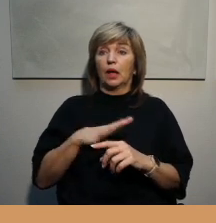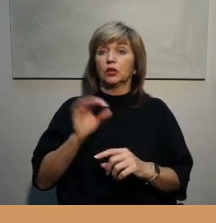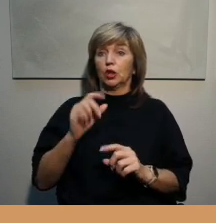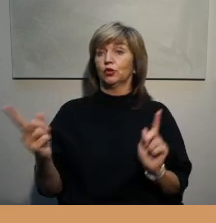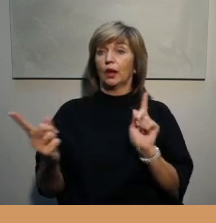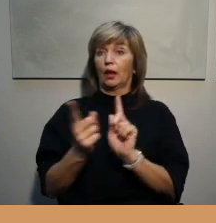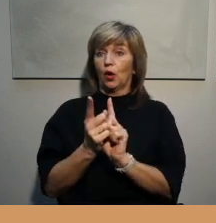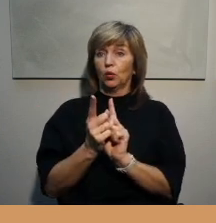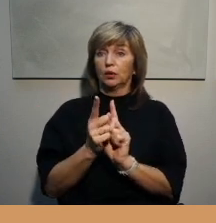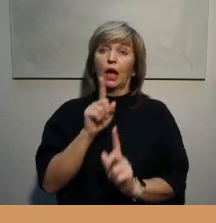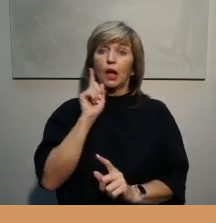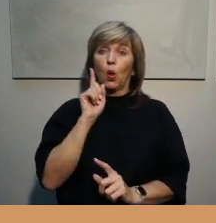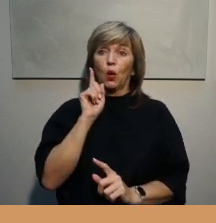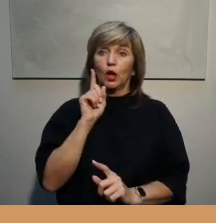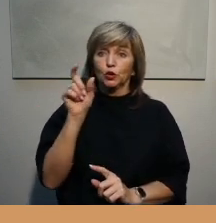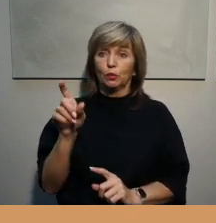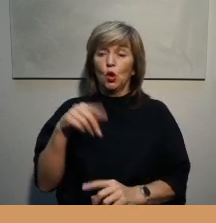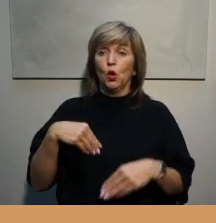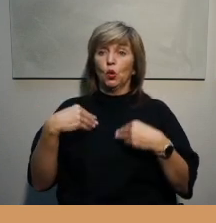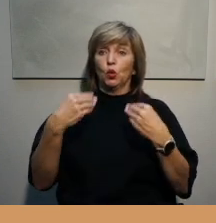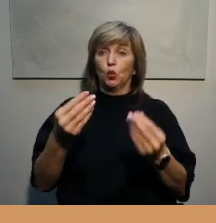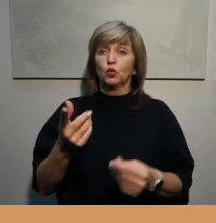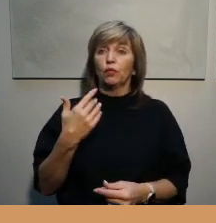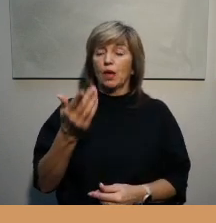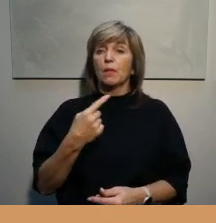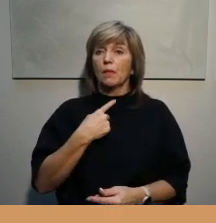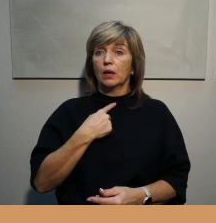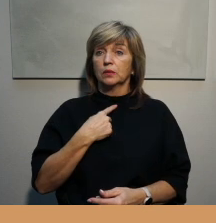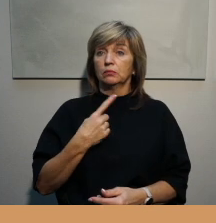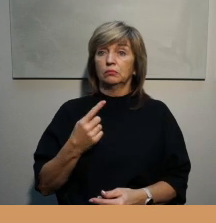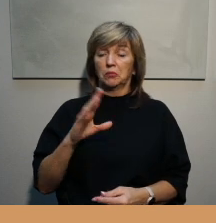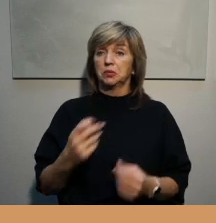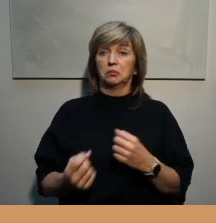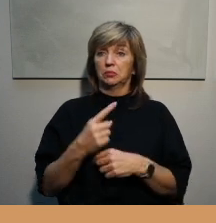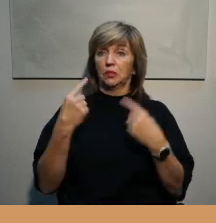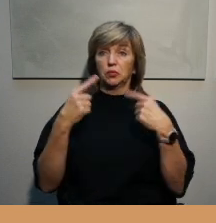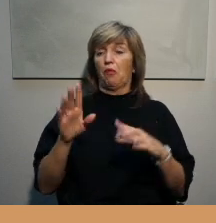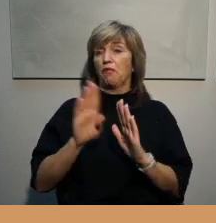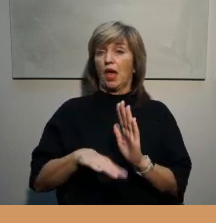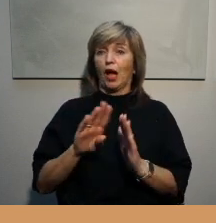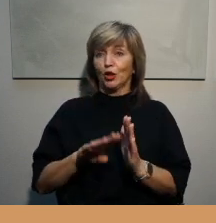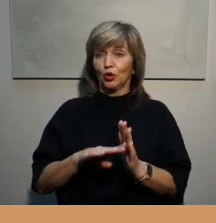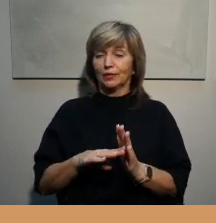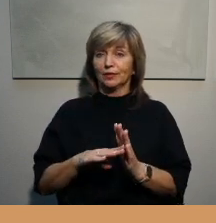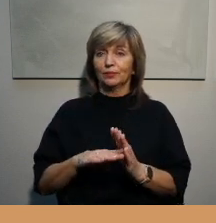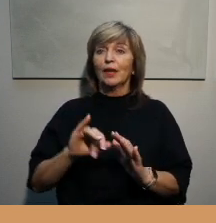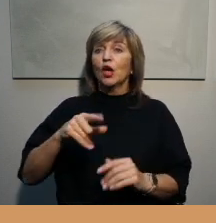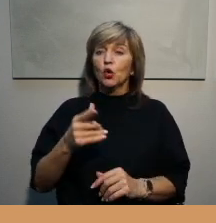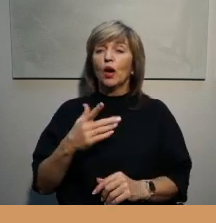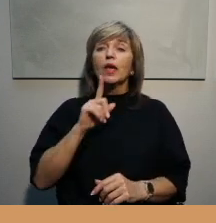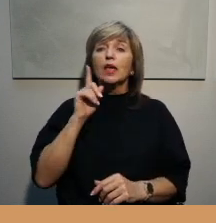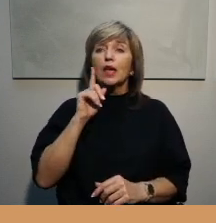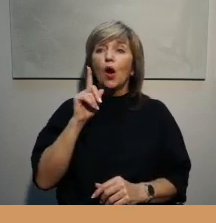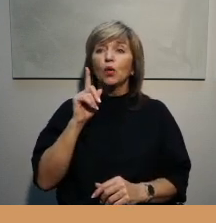ar jauniešiem un dodu viņiem balsi, tad tas viss kļūst mazliet vienkāršāks. Jo